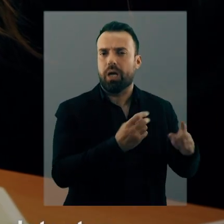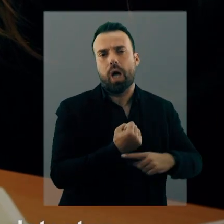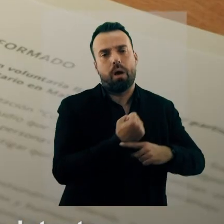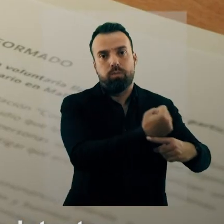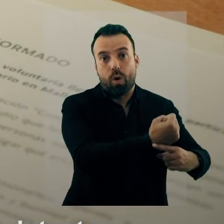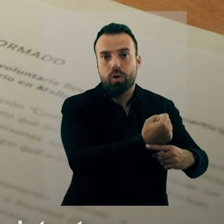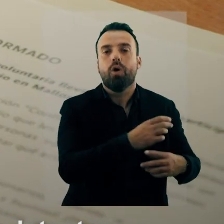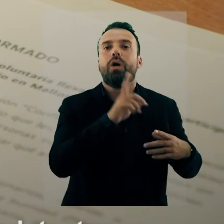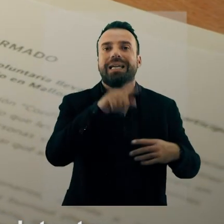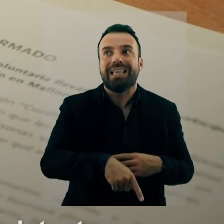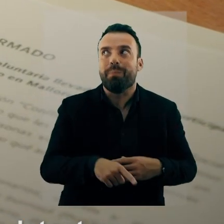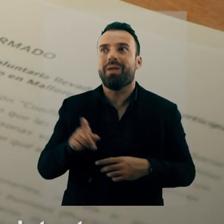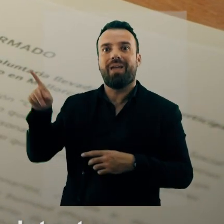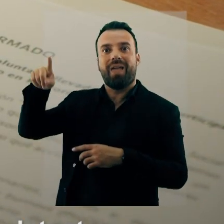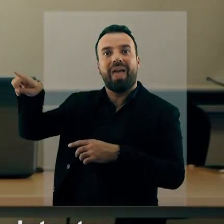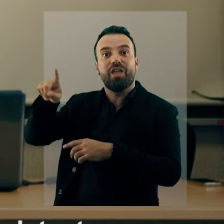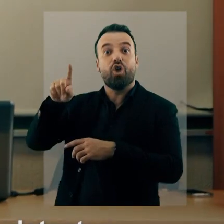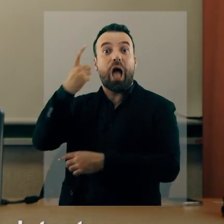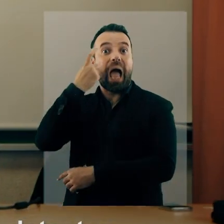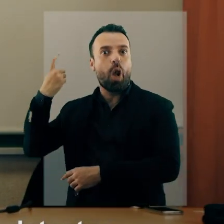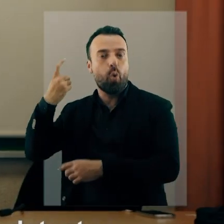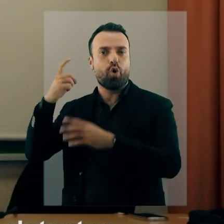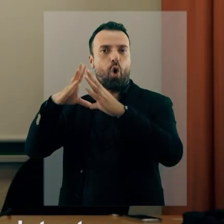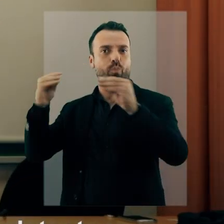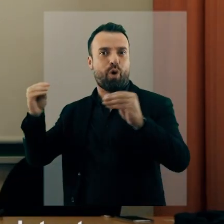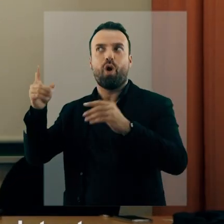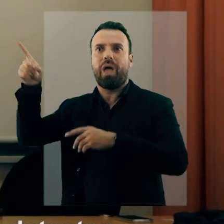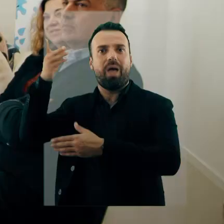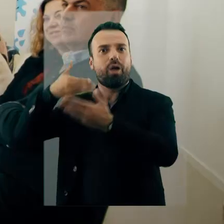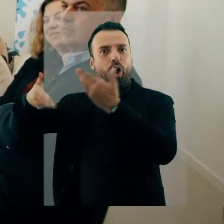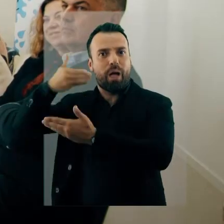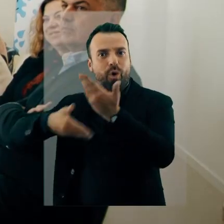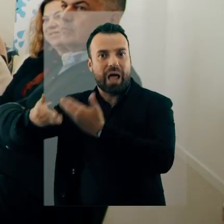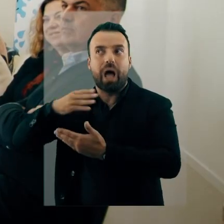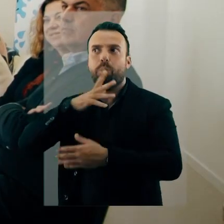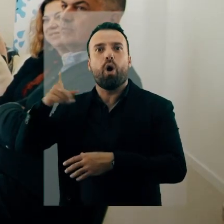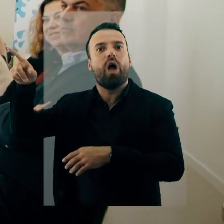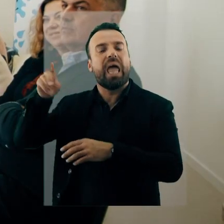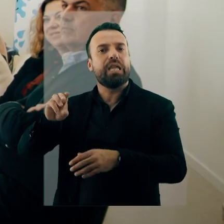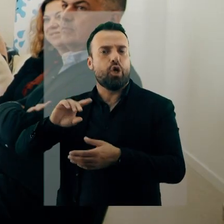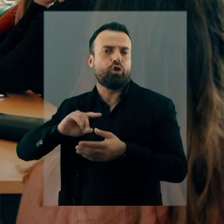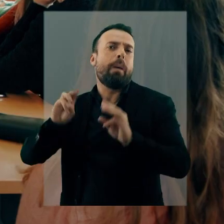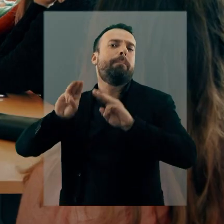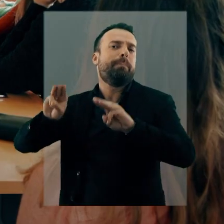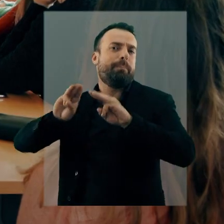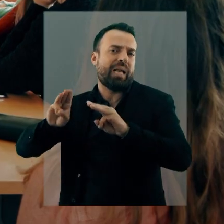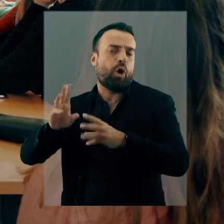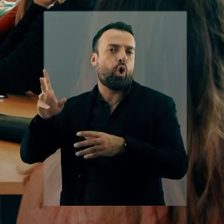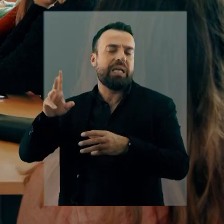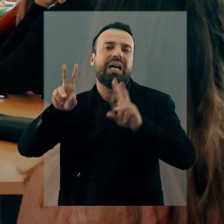detecten en aquest àmbit i contribueix a la formació de l'alumnat de la UIB que col·labora en el projecte utilitzant la